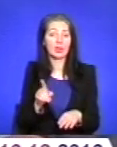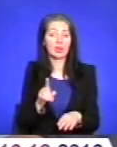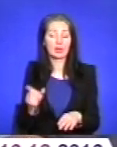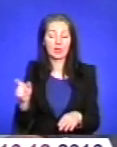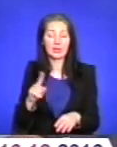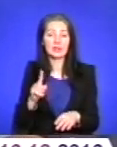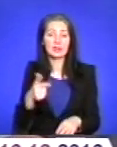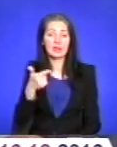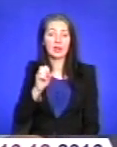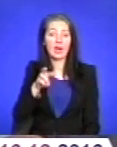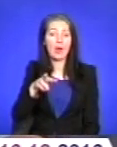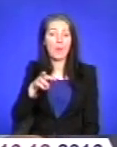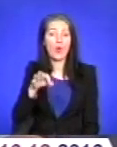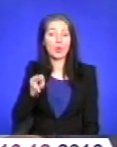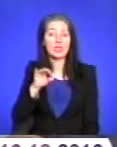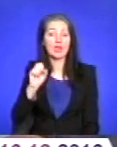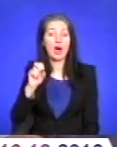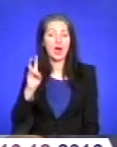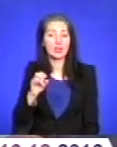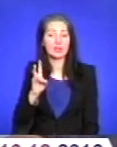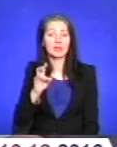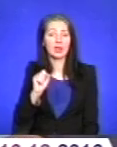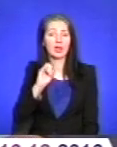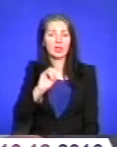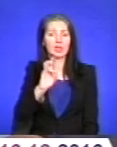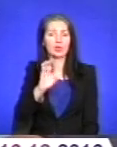на гемодіаліз, на інсулін залежних